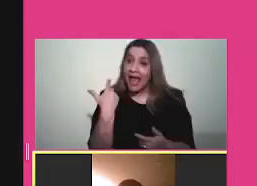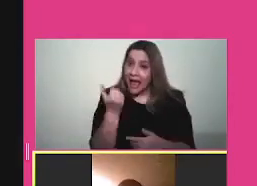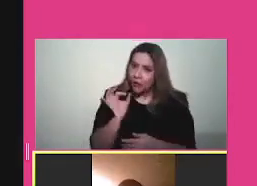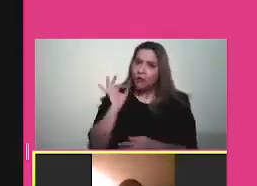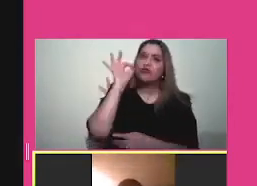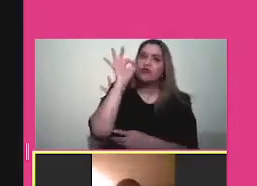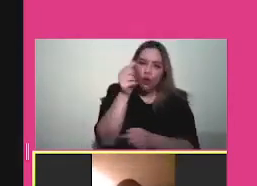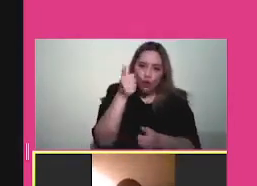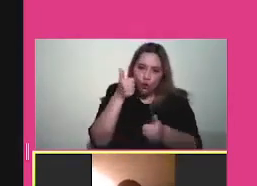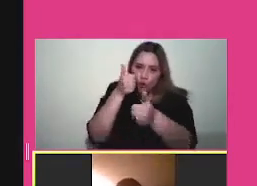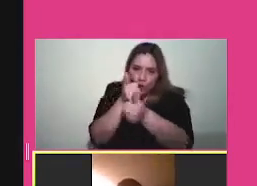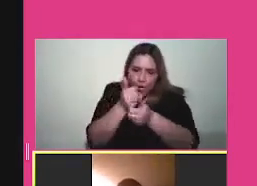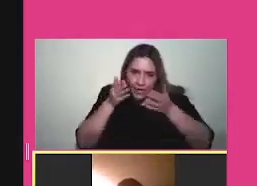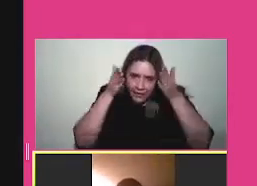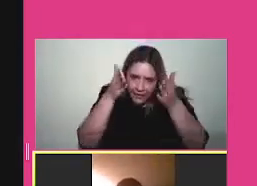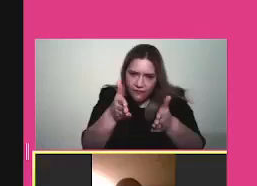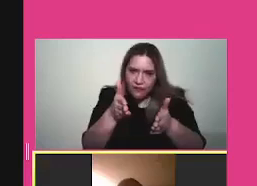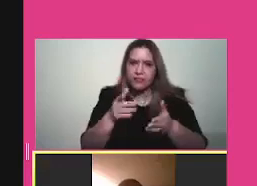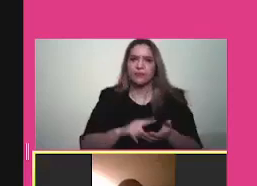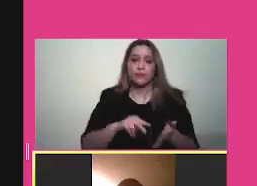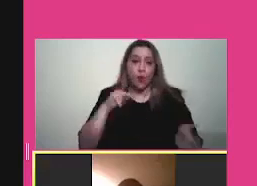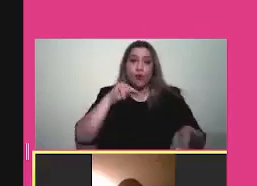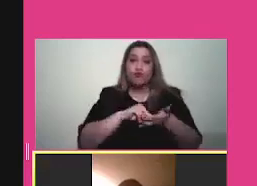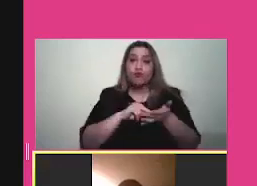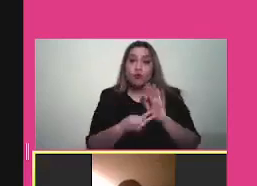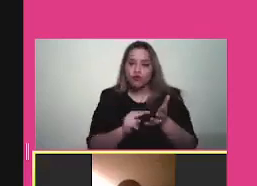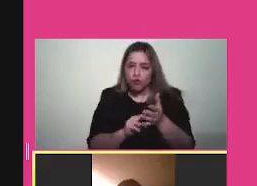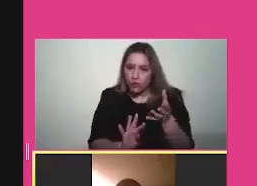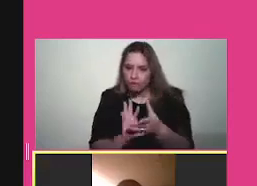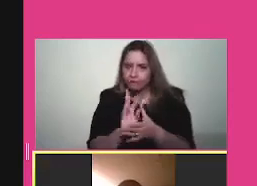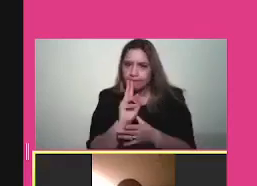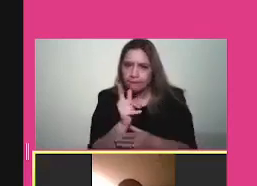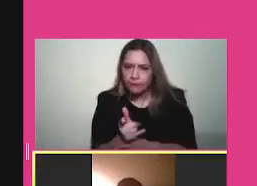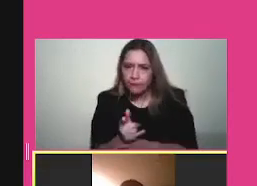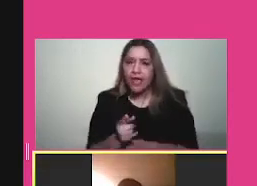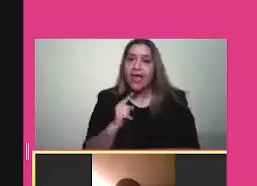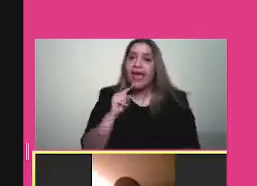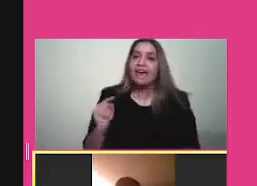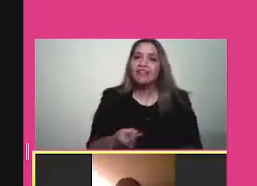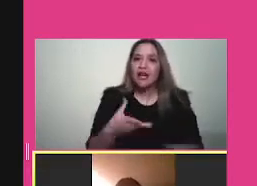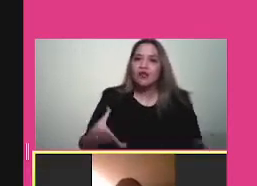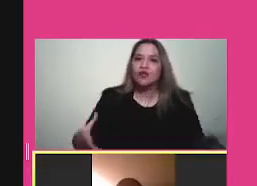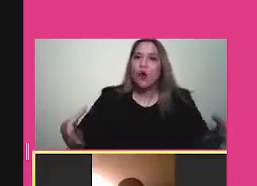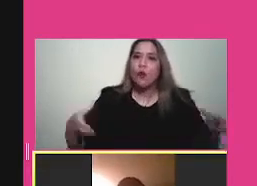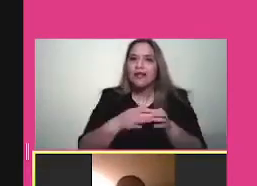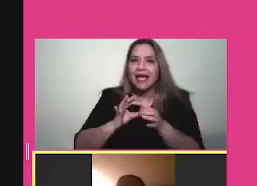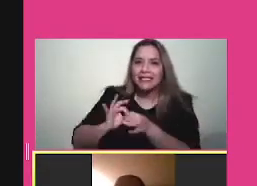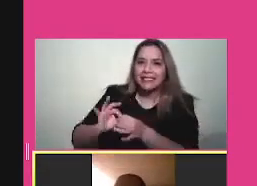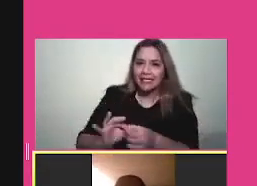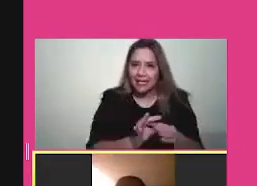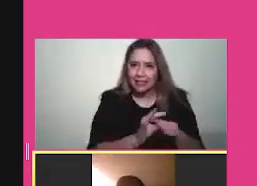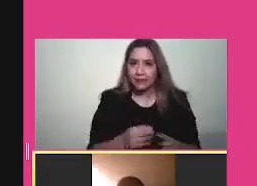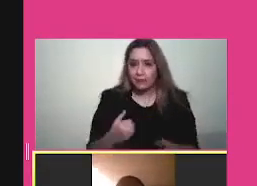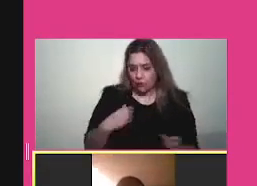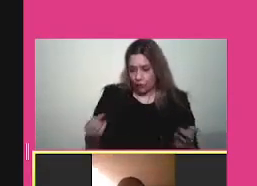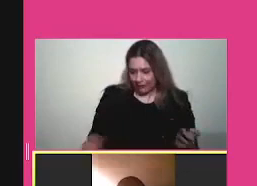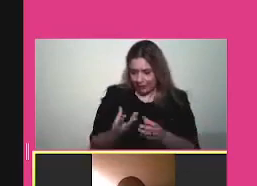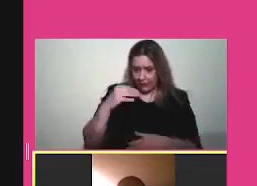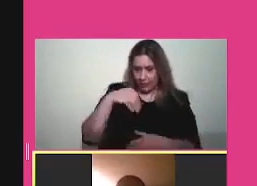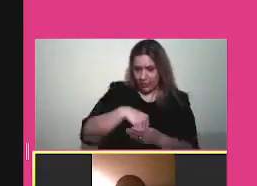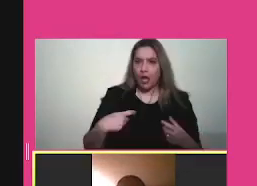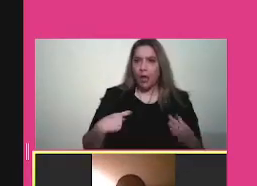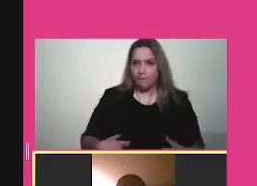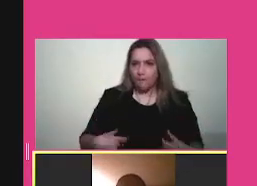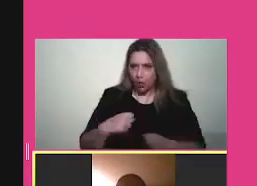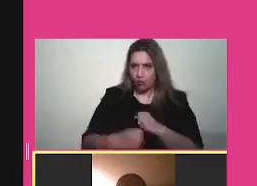γλώσσα μας, την προσοχή τους και έχουν ευκαιρία και για συνεργασία με άλλα παιδιά ομαδικά. Τα best buddies που την χάνει να είμαι και μέλος τους εδώ και